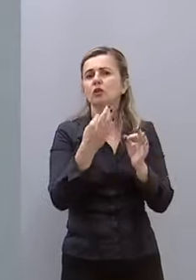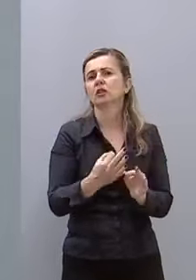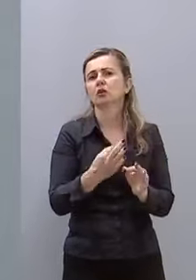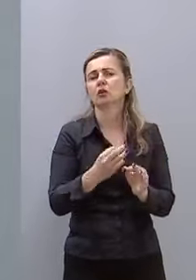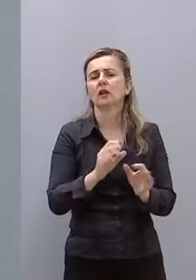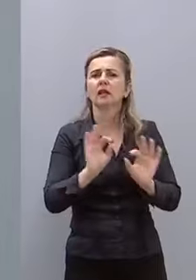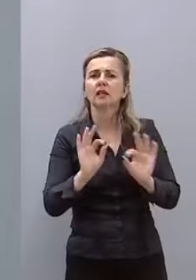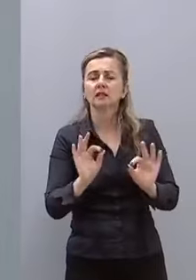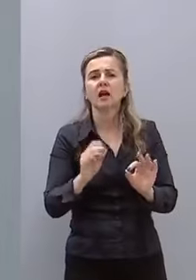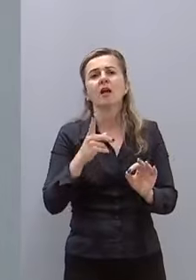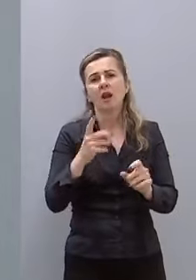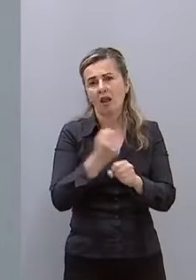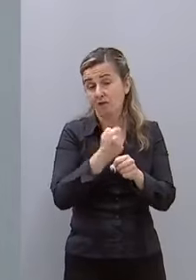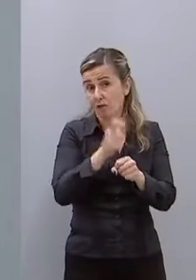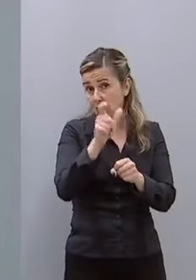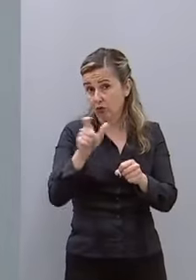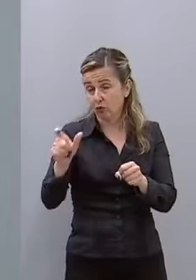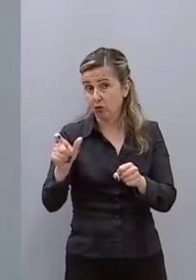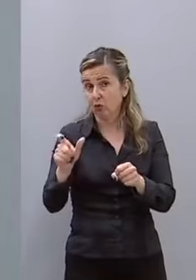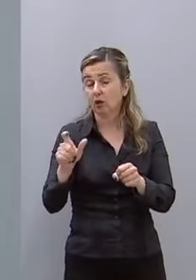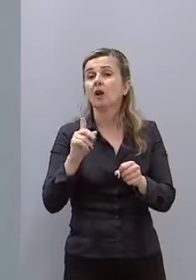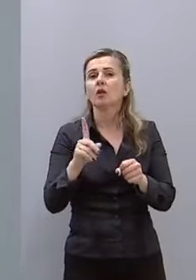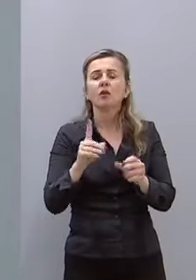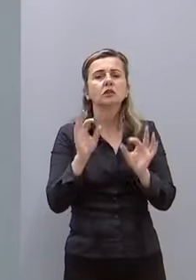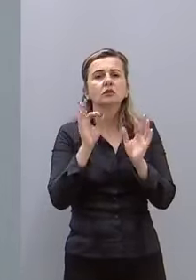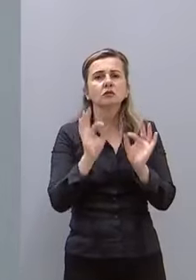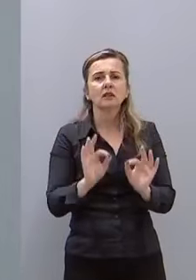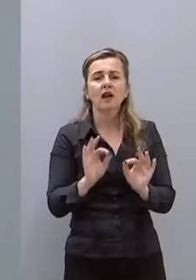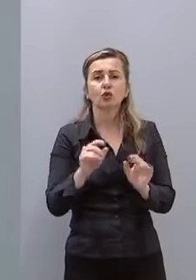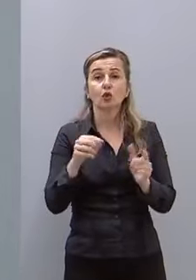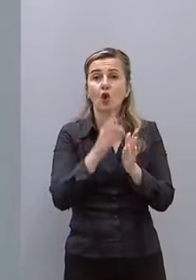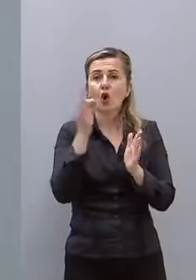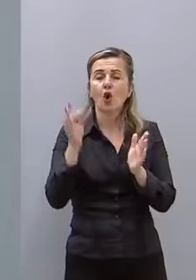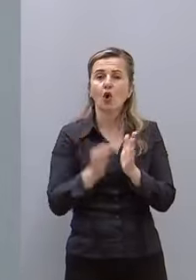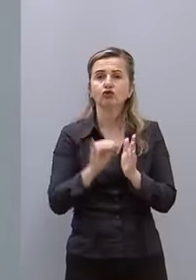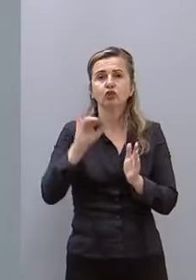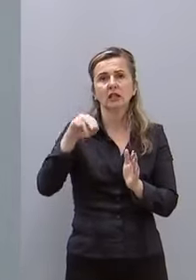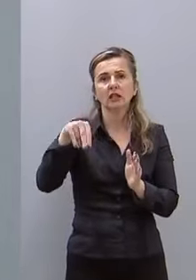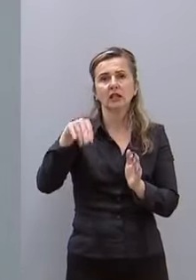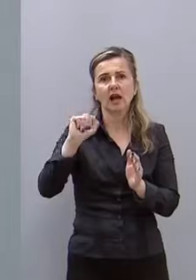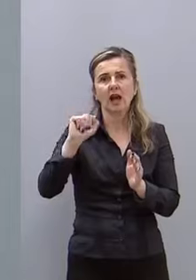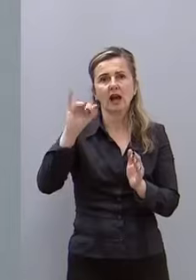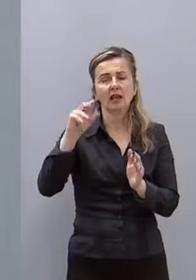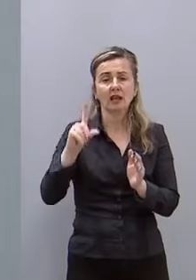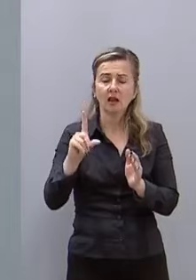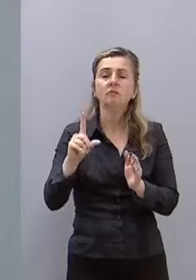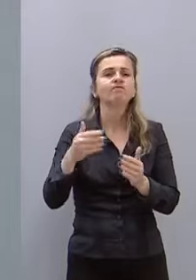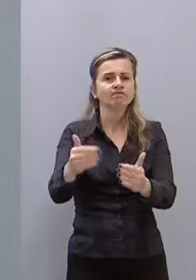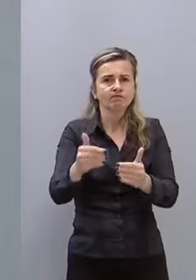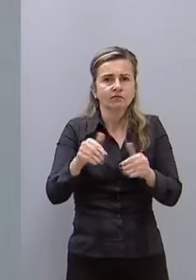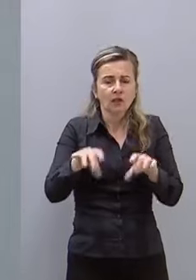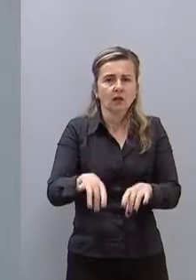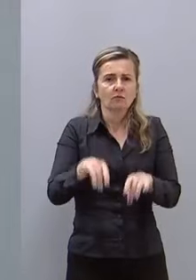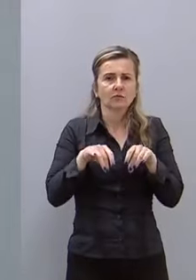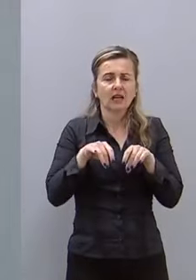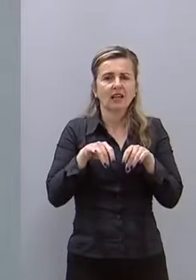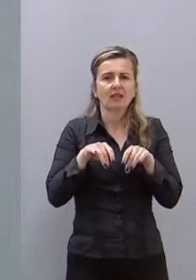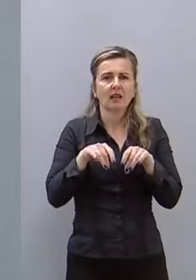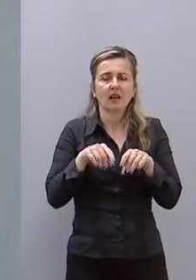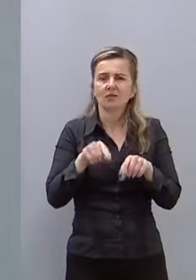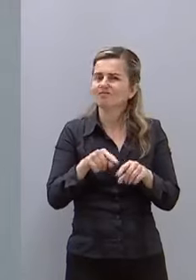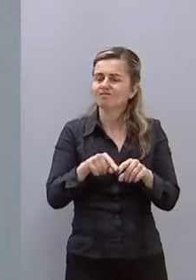i lavoratori è un dato che l'inail oggi quindi il governo sia ritirata da questo da questo tavolo